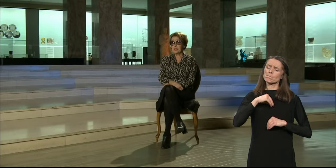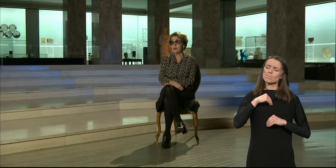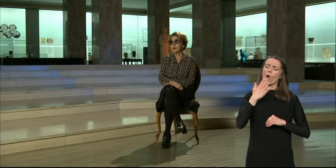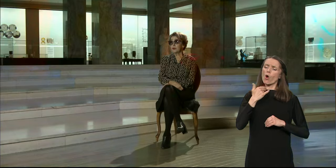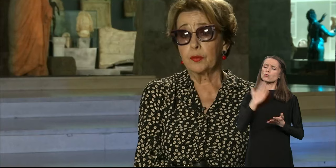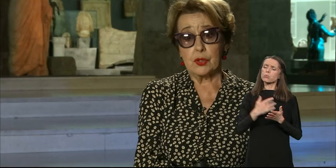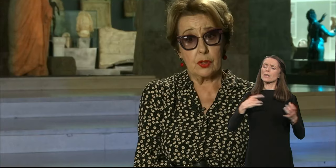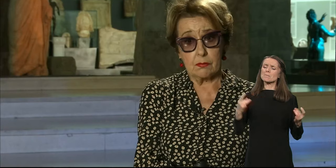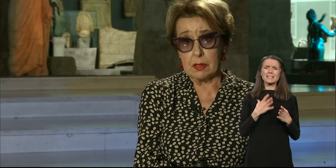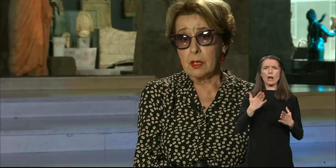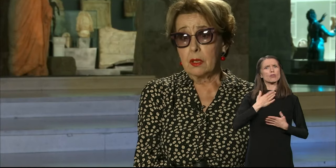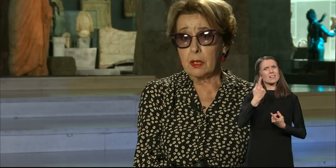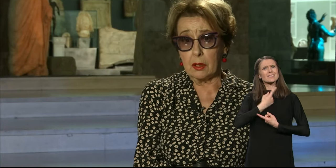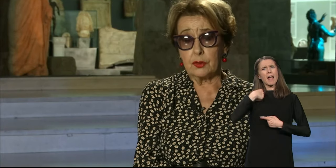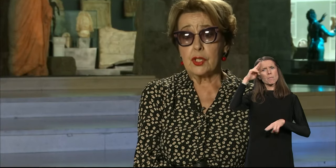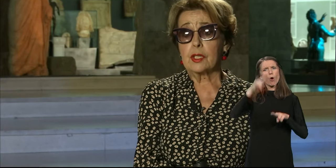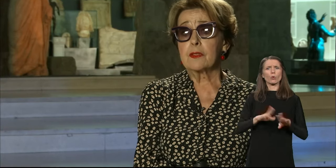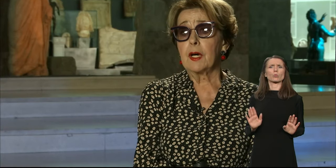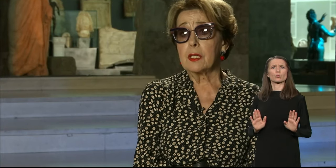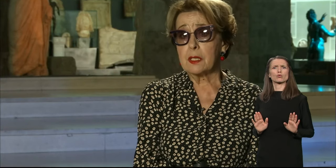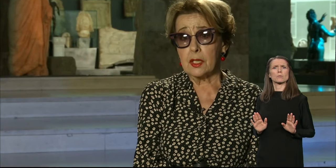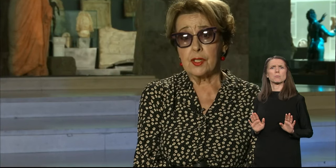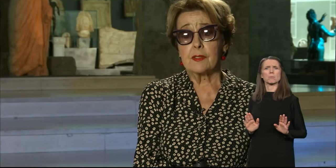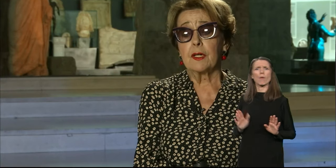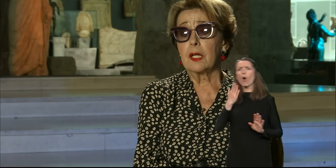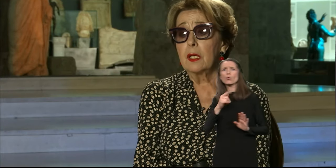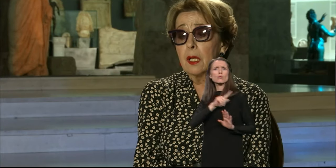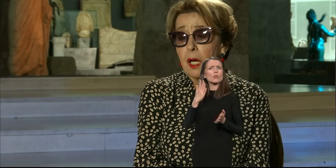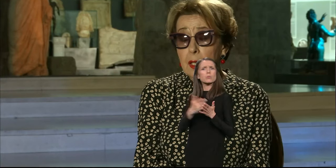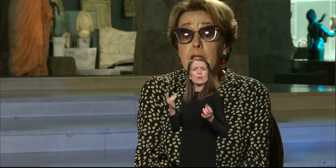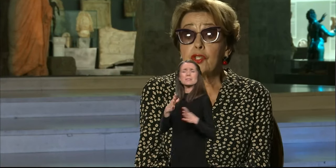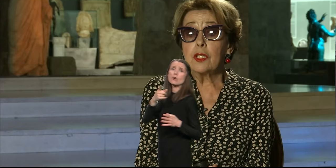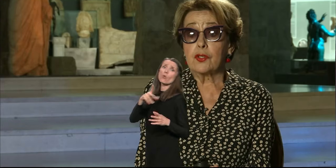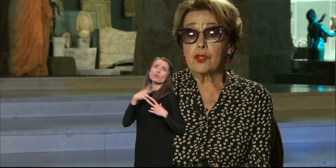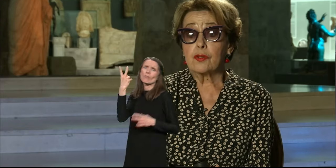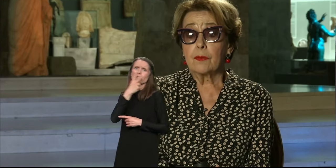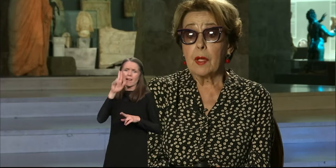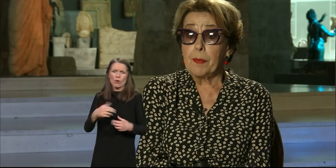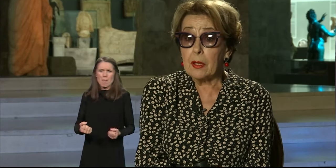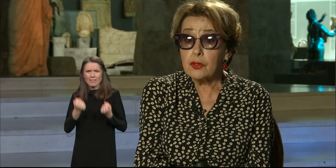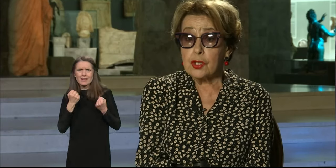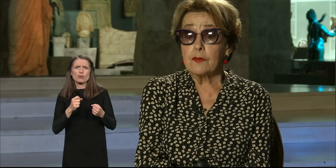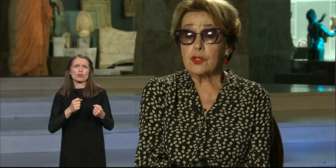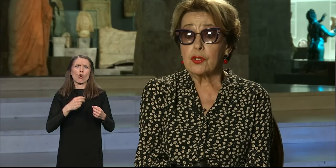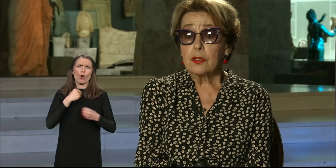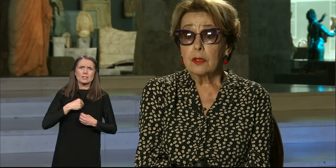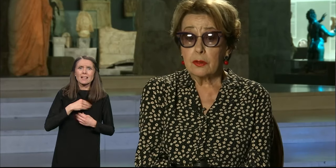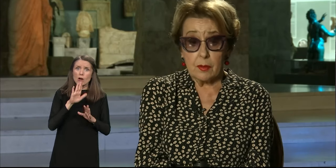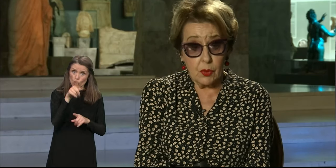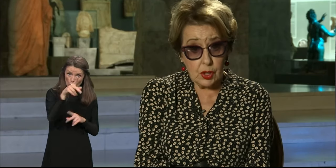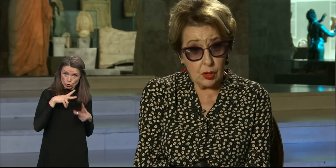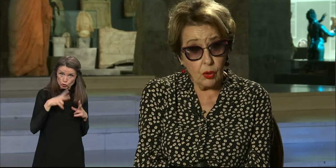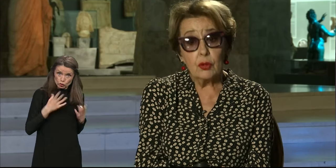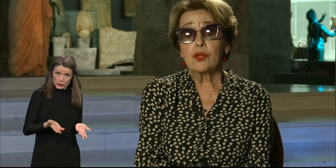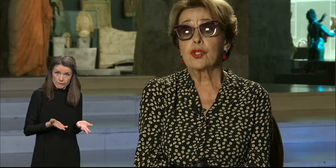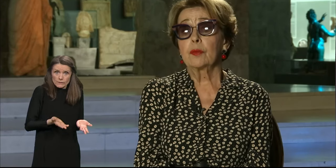Jer, pazite, u životu postoje jako teške stvari, strašne stvari, ali ti živiš. E pa ako živiš, onda